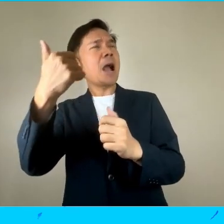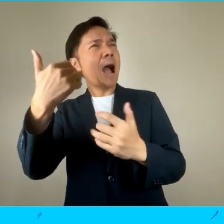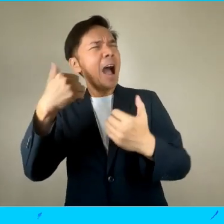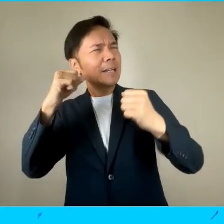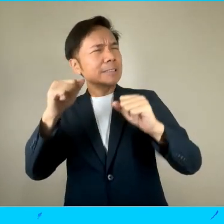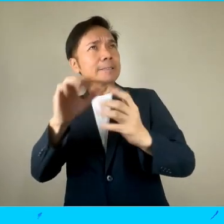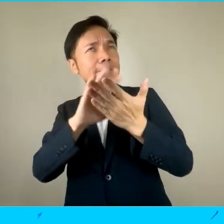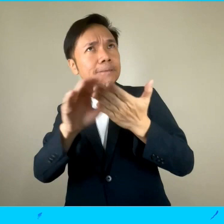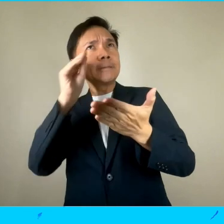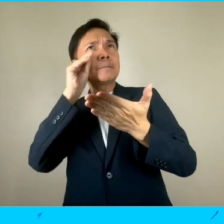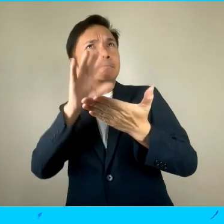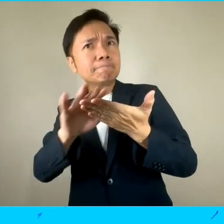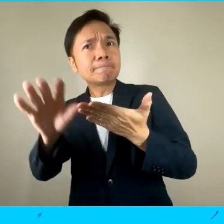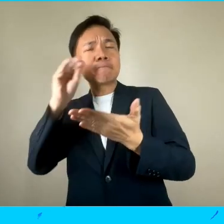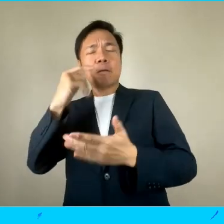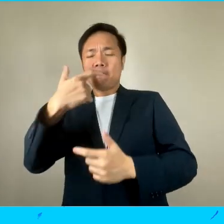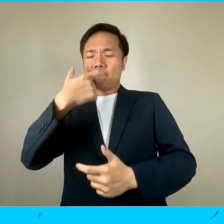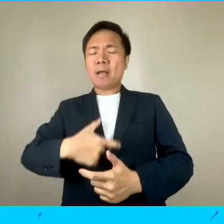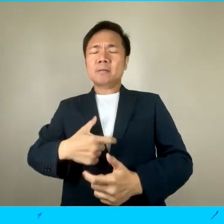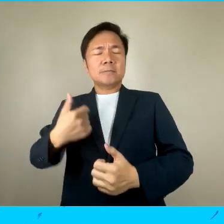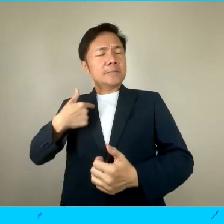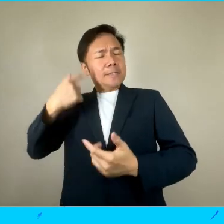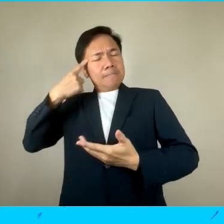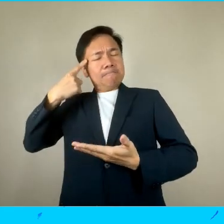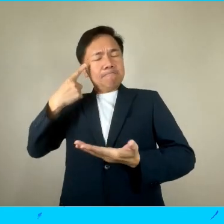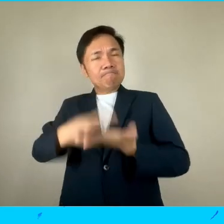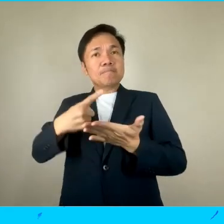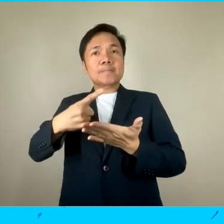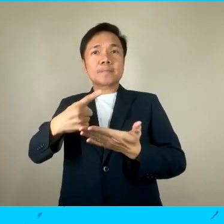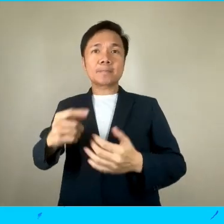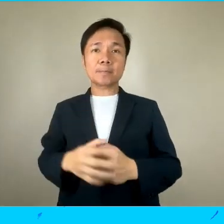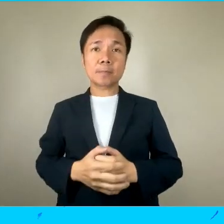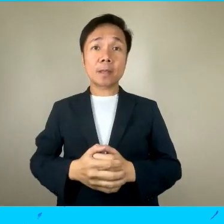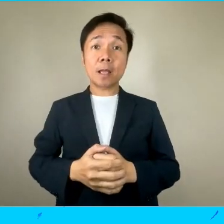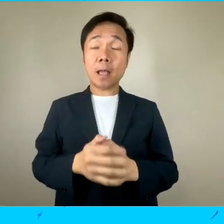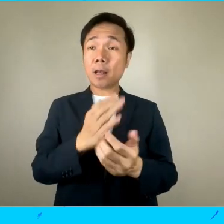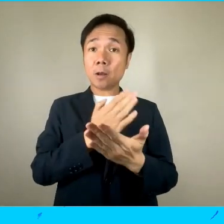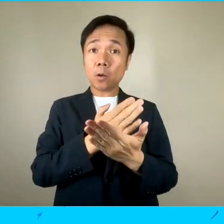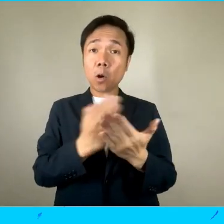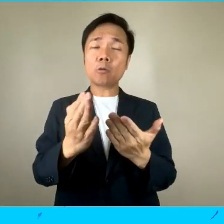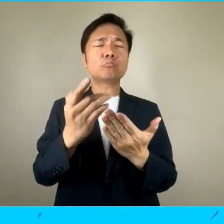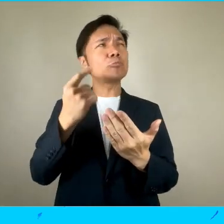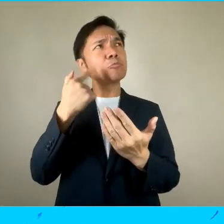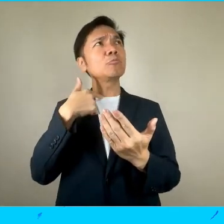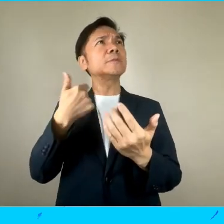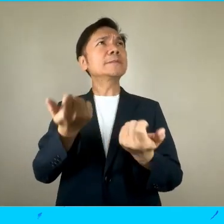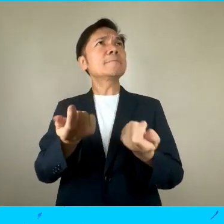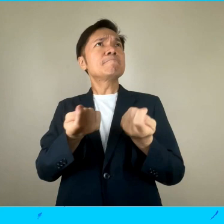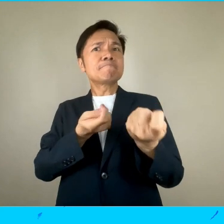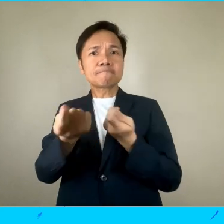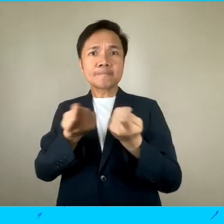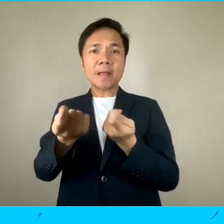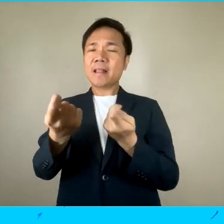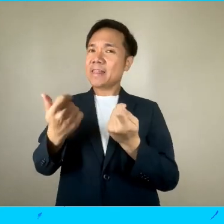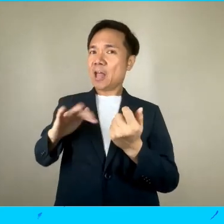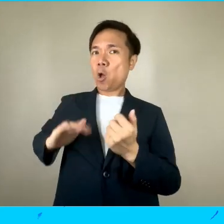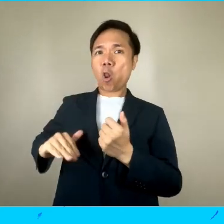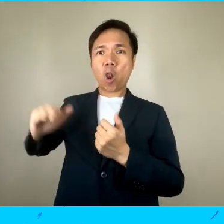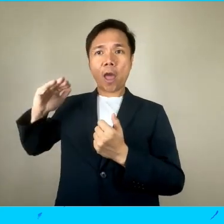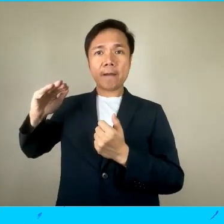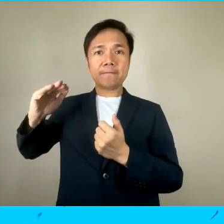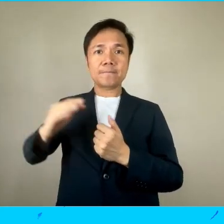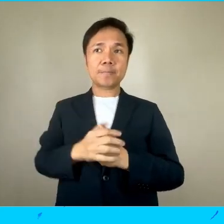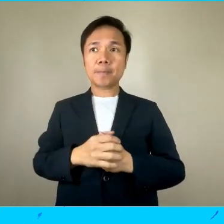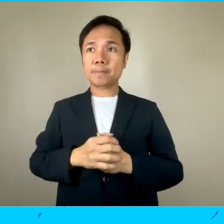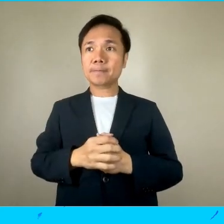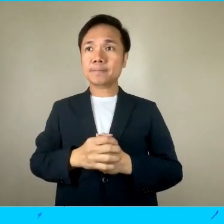d'une personne de faire des choix ou décisions sur leur vie et prendre des mesures pour parvenir à